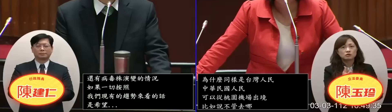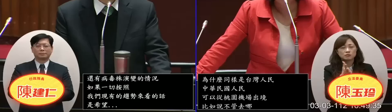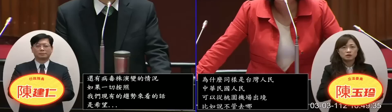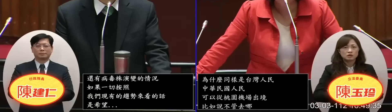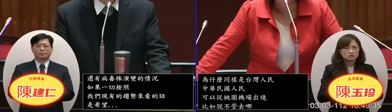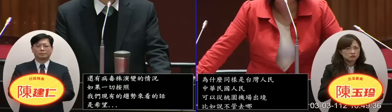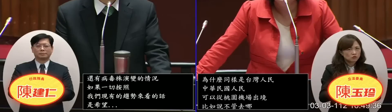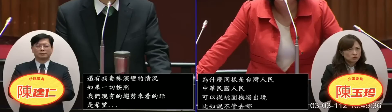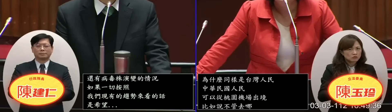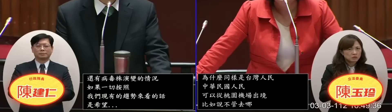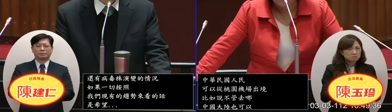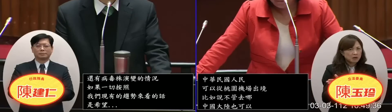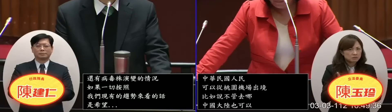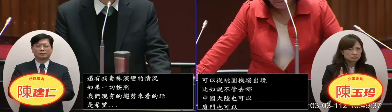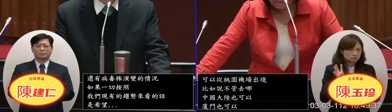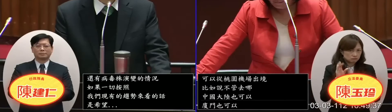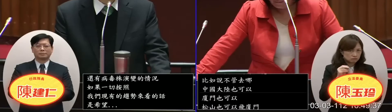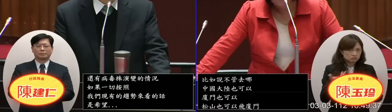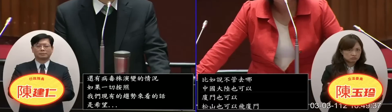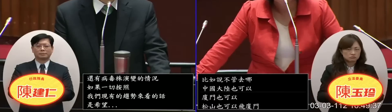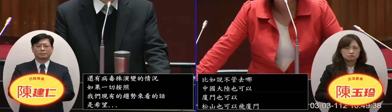不是有一点偏颇？